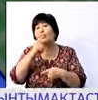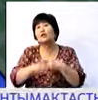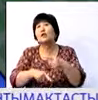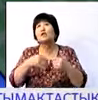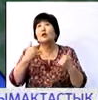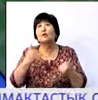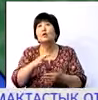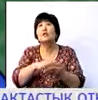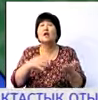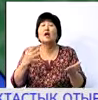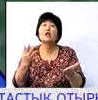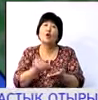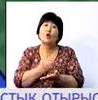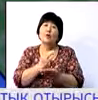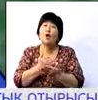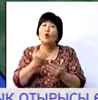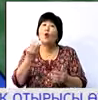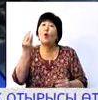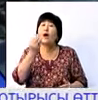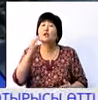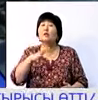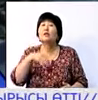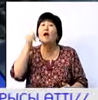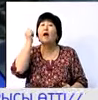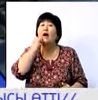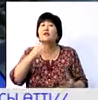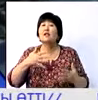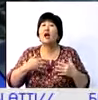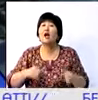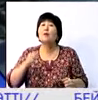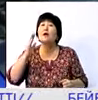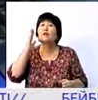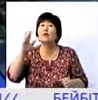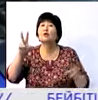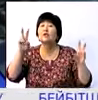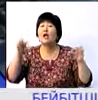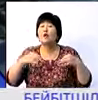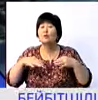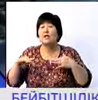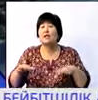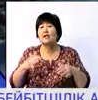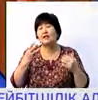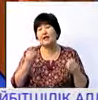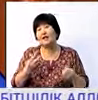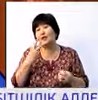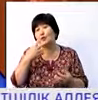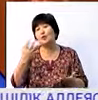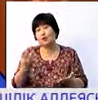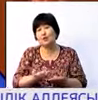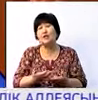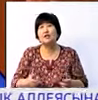бүгінде жалғасын тауып келеді. Оған шиелде өткен қарттарым аман сау жүрші атты мерекелік шарада тағы бір көз жеткіздік.